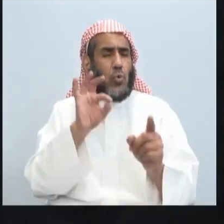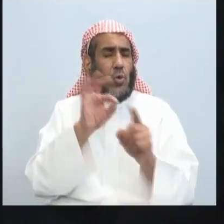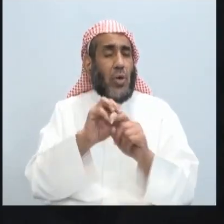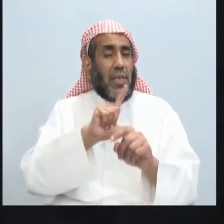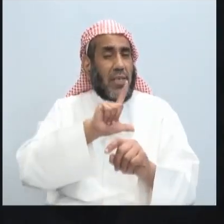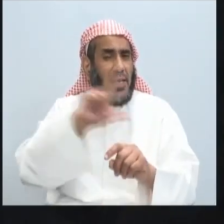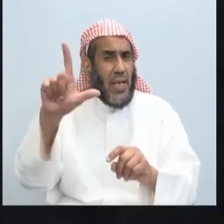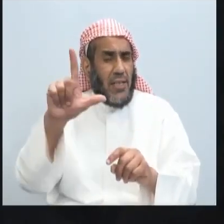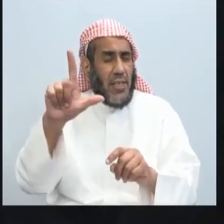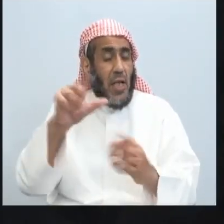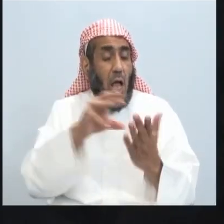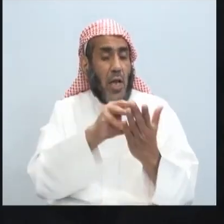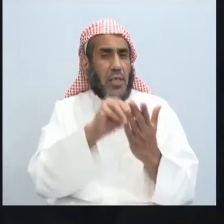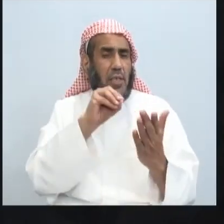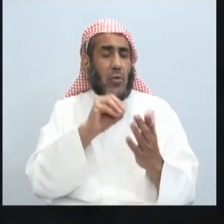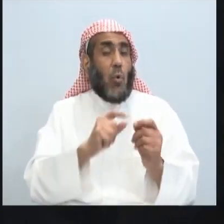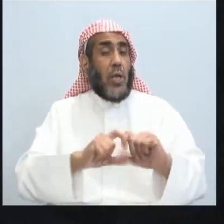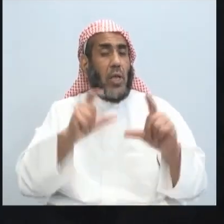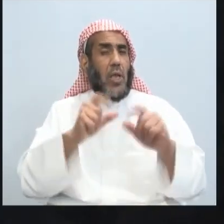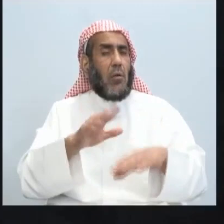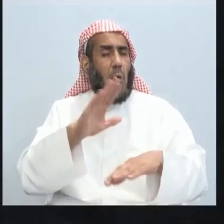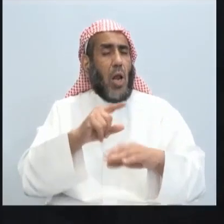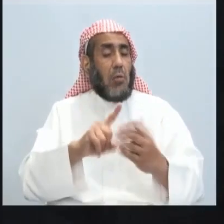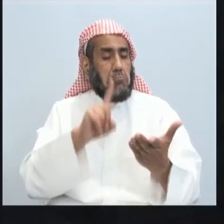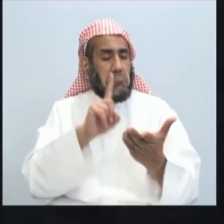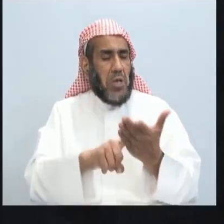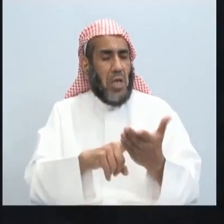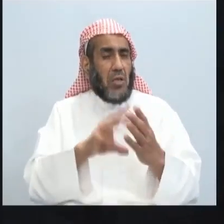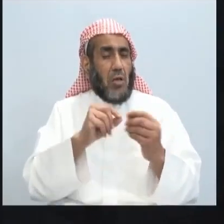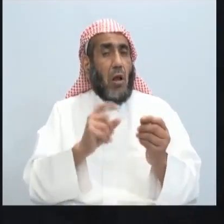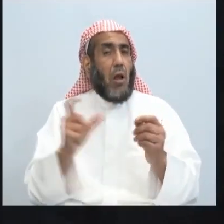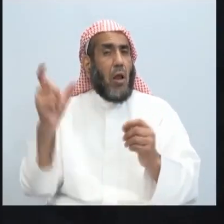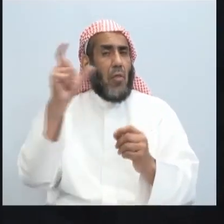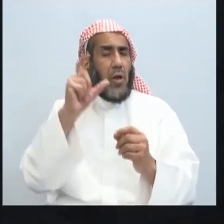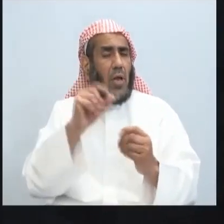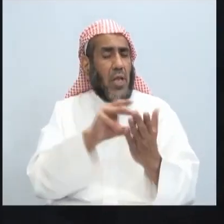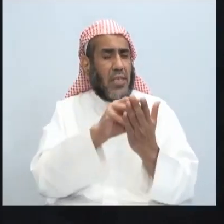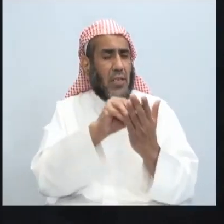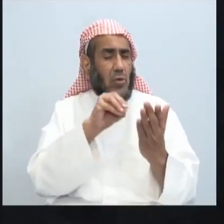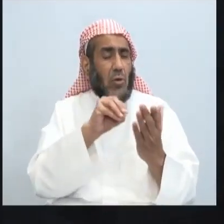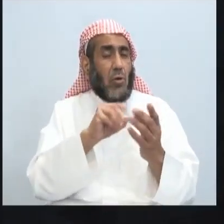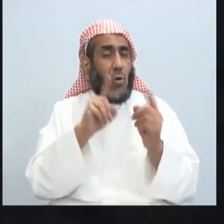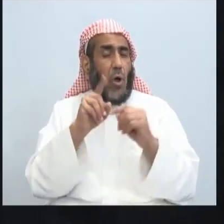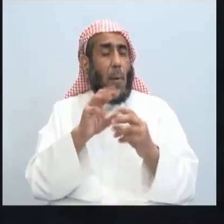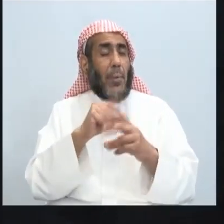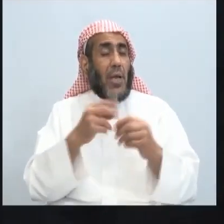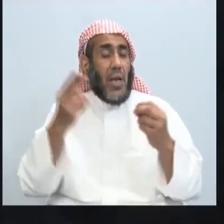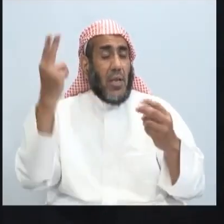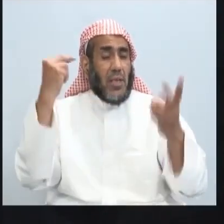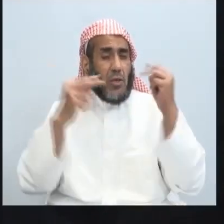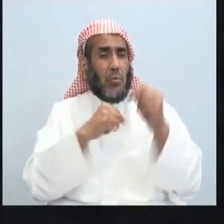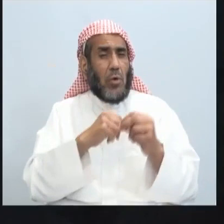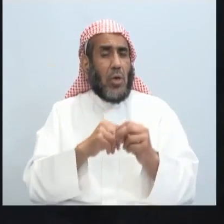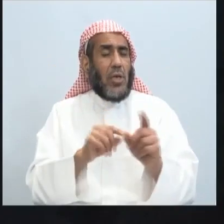صحه الاستنتاج وهي دليل على صحه الاستنتاج انا عندي نظريه استنتجها هنا من خلال التجربه